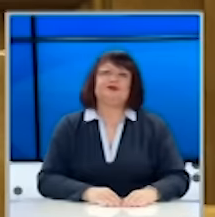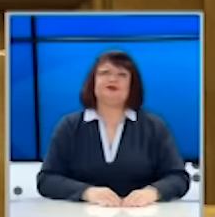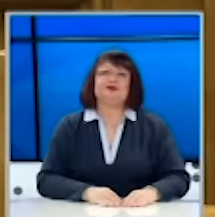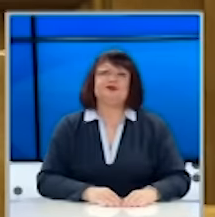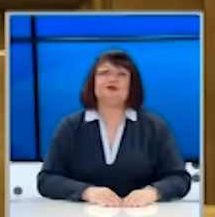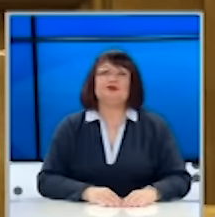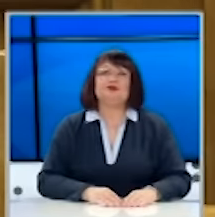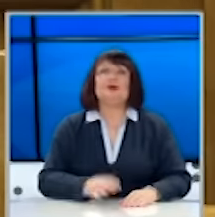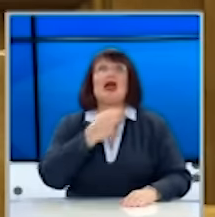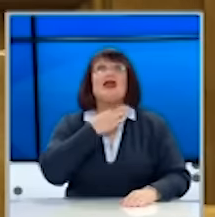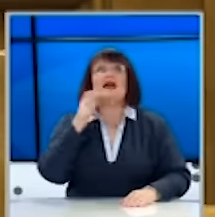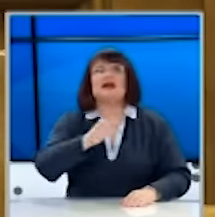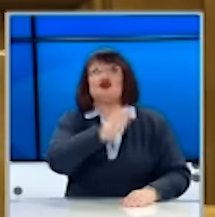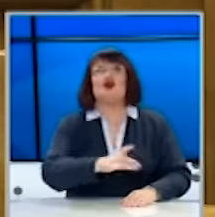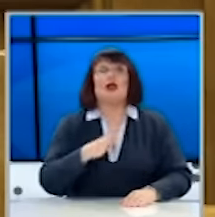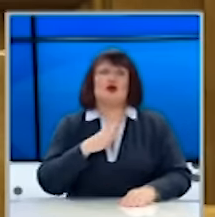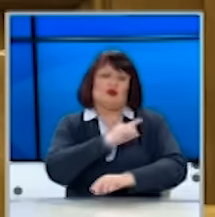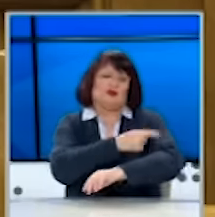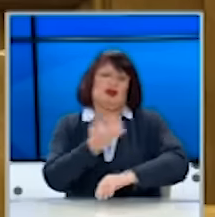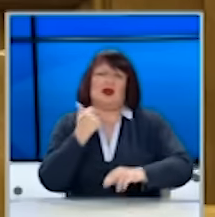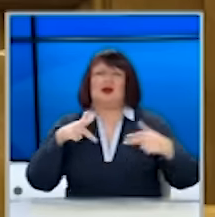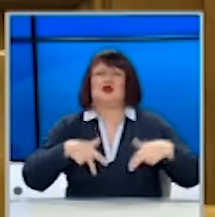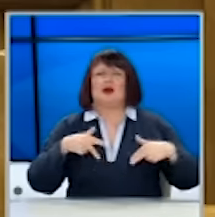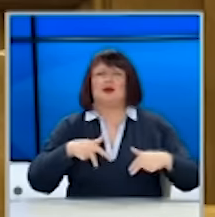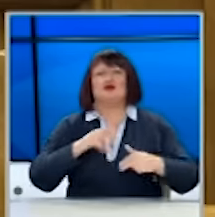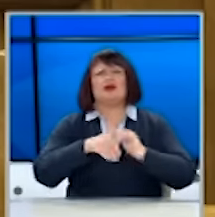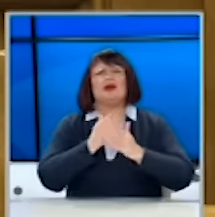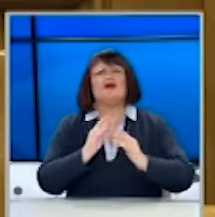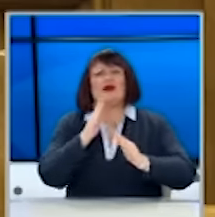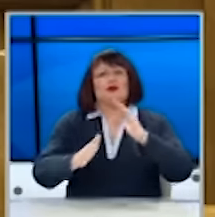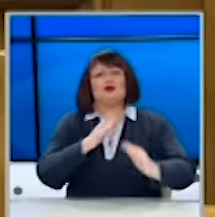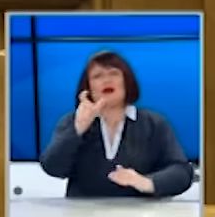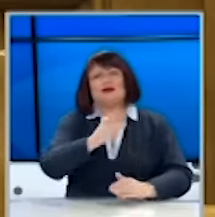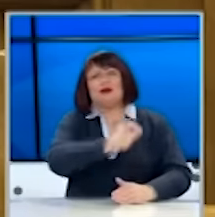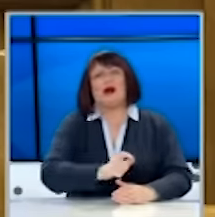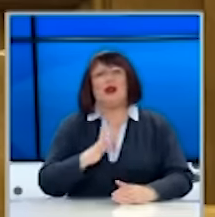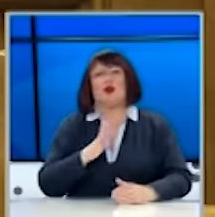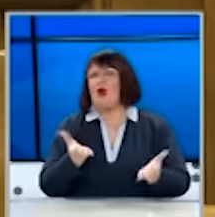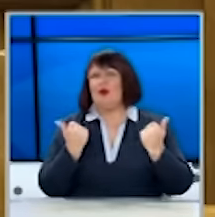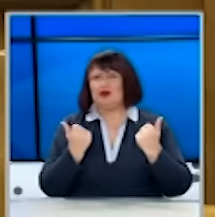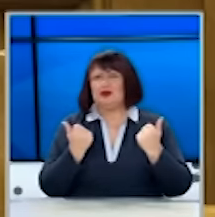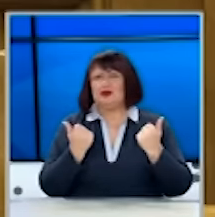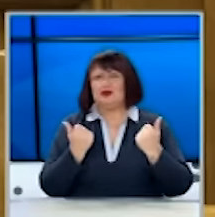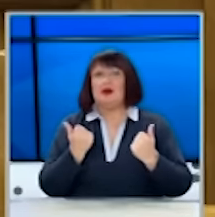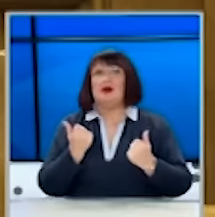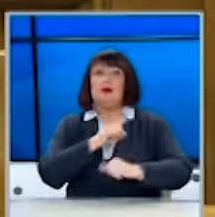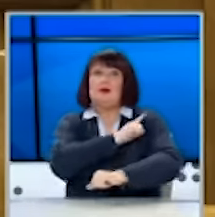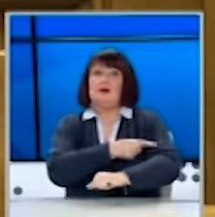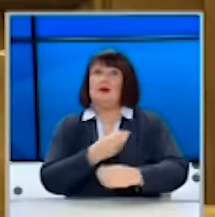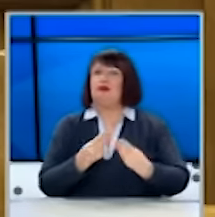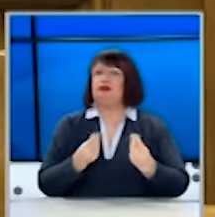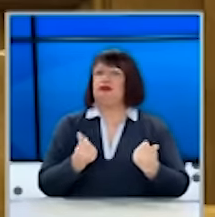για λαϊκές ανάγκες, για την προστασία της ανθρώπινης ζωής, ικανότητα το εκεί που θέλει, όπως